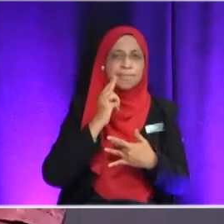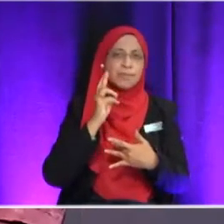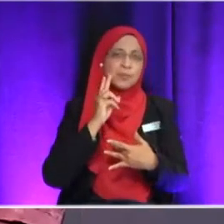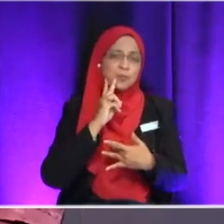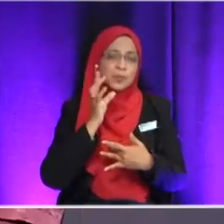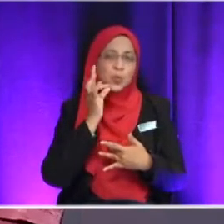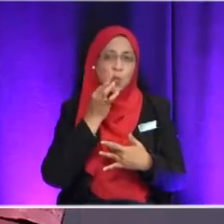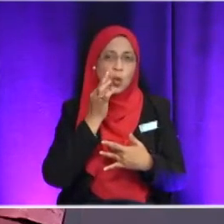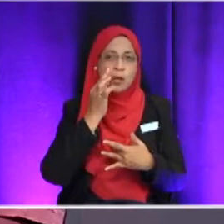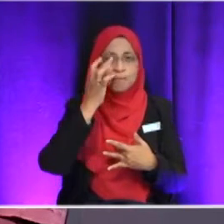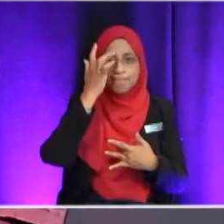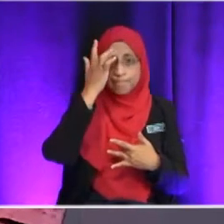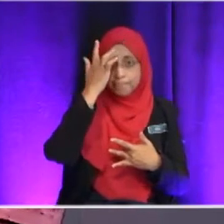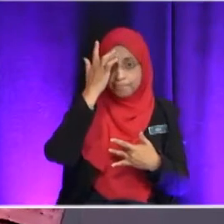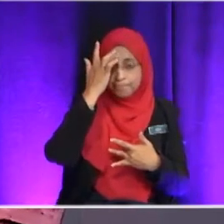nih